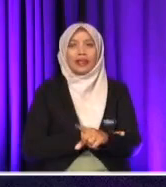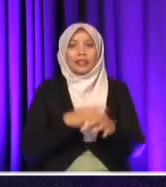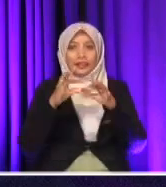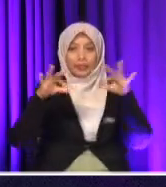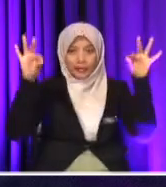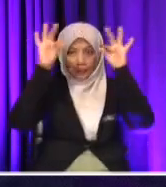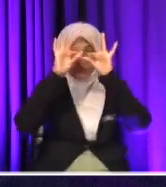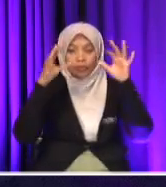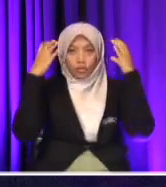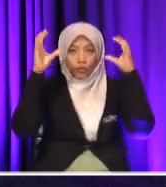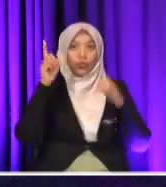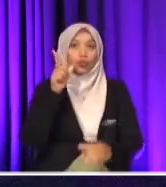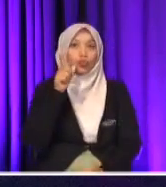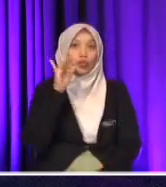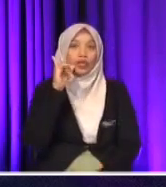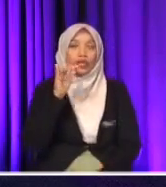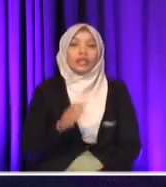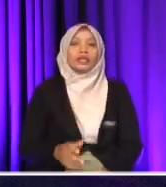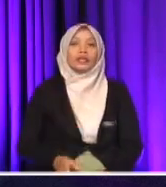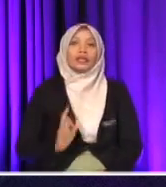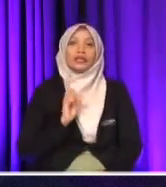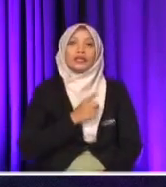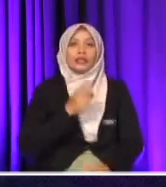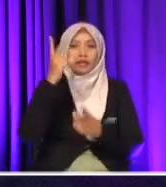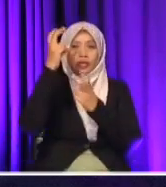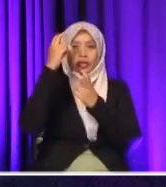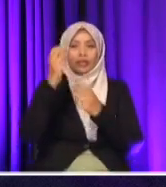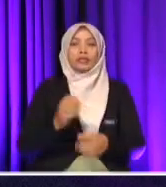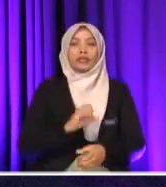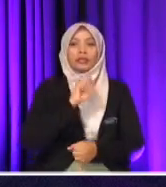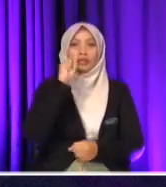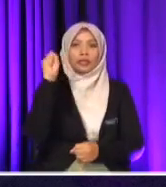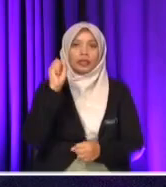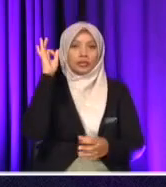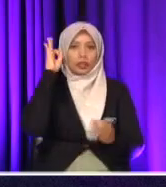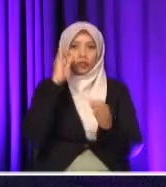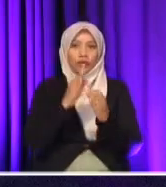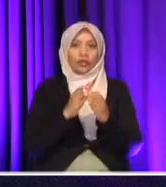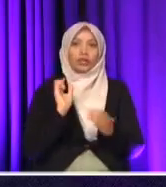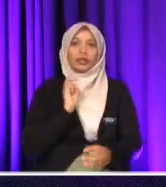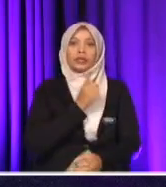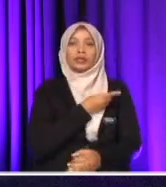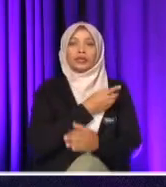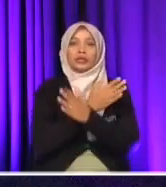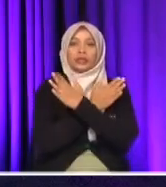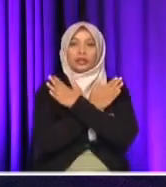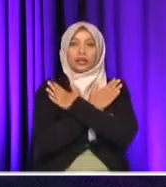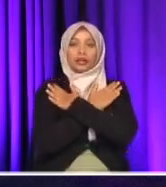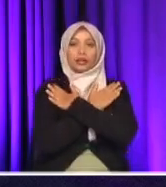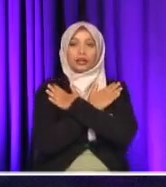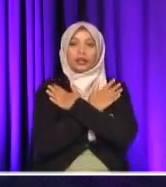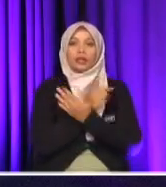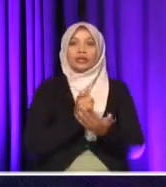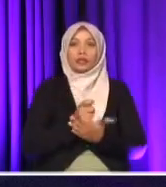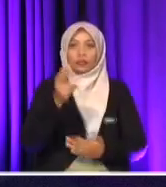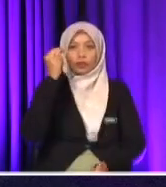Cikgu Laili kita ni. Kita harapkan anda sentiasa fokus. Baiklah, kita rehat seketika. Minum air dulu. Teruskan penonton